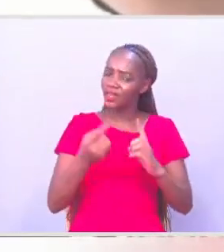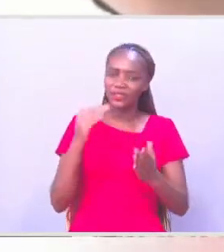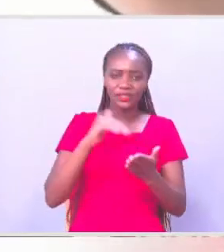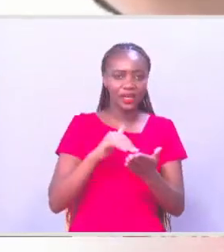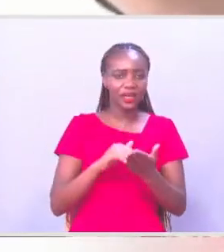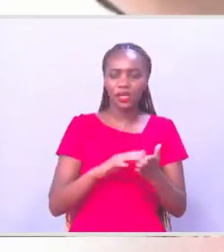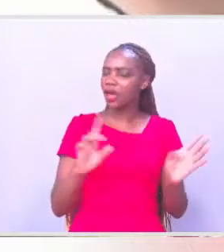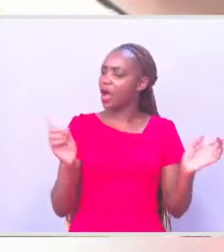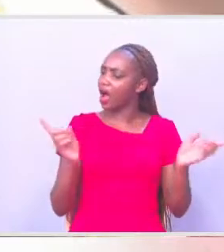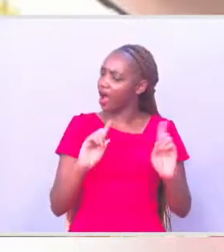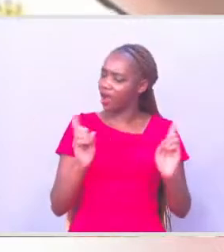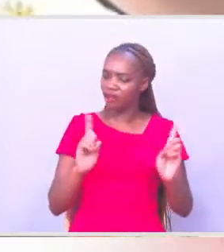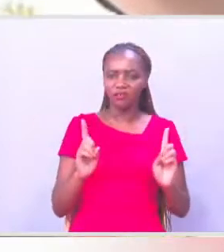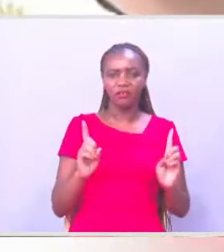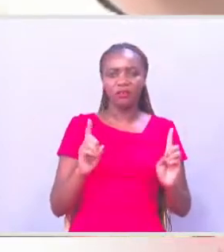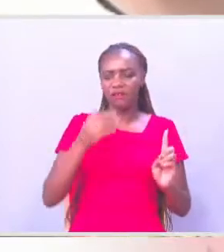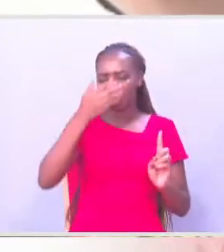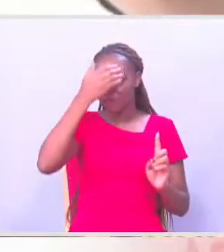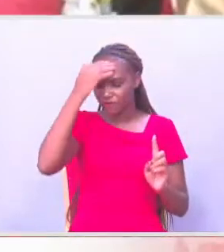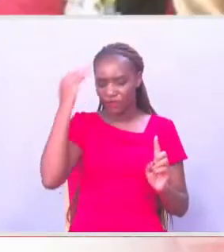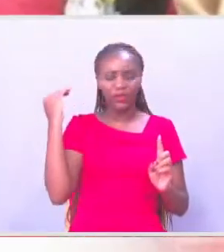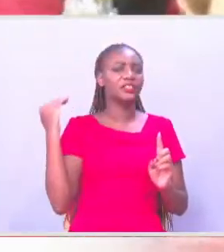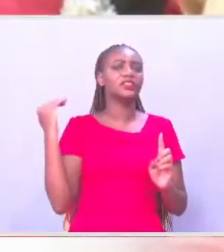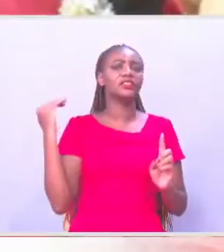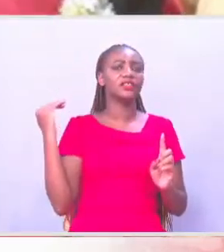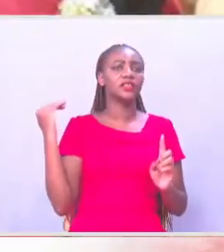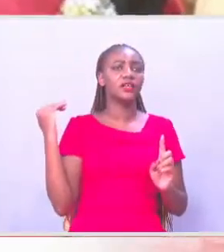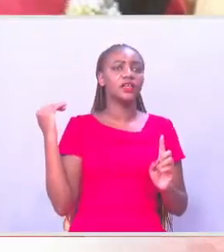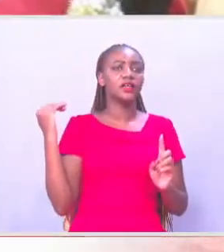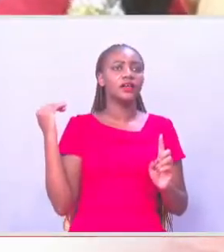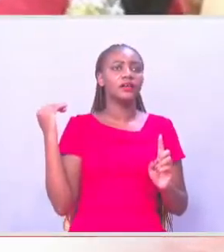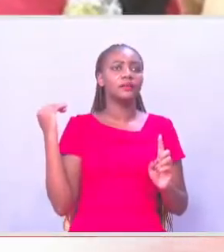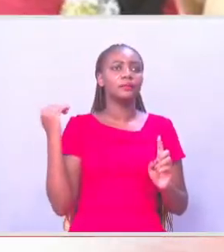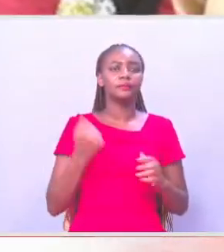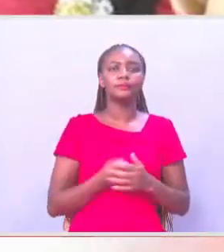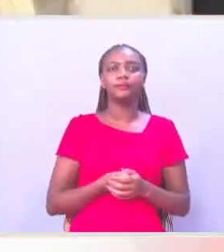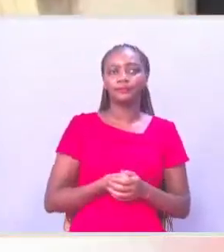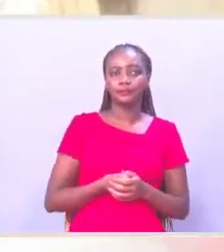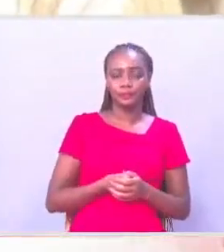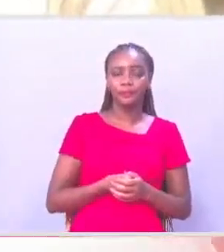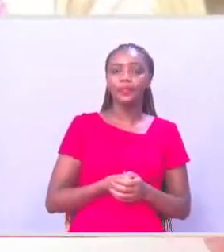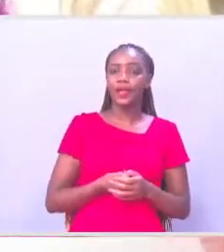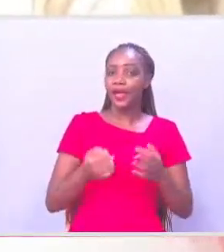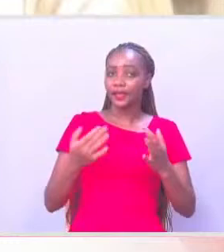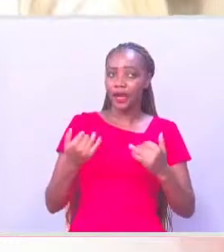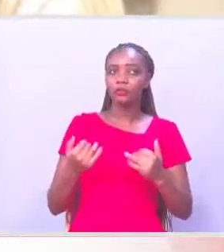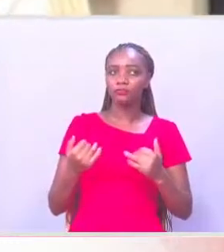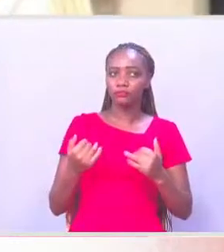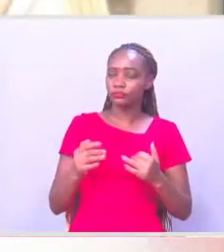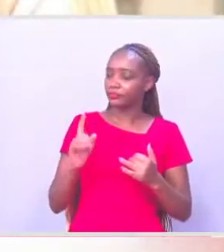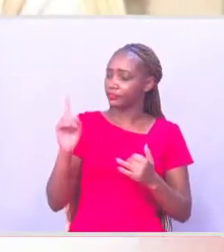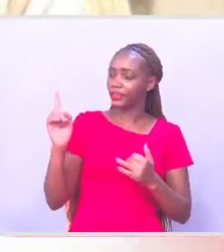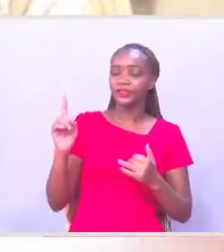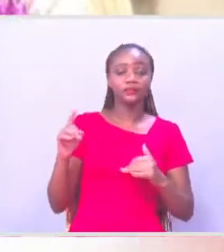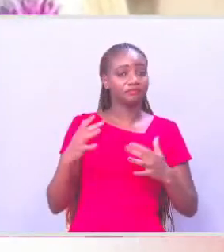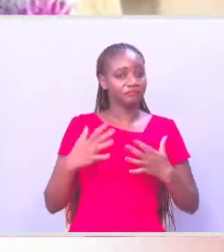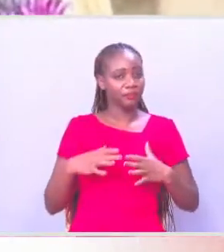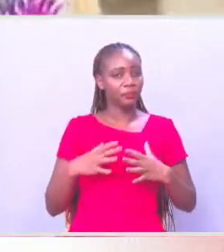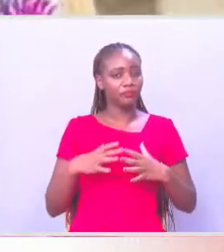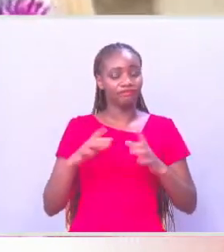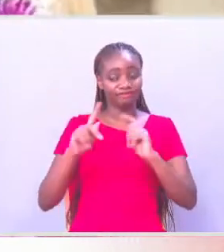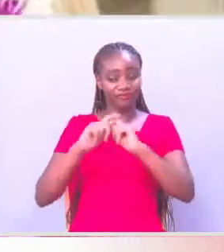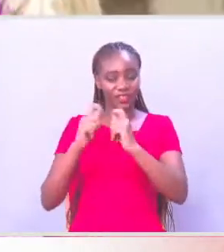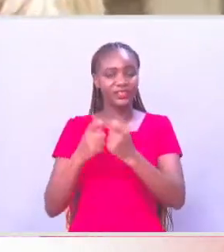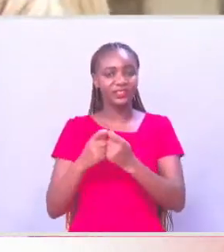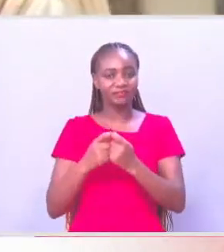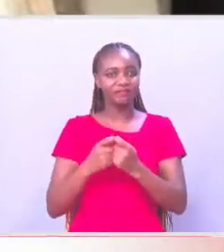tena. Tulimaliza 2007. Though they have been feted and acknowledged, their faces depict agony. The County